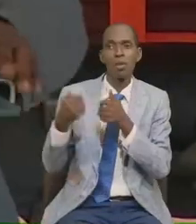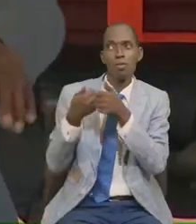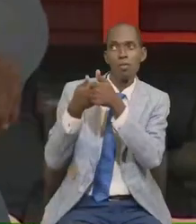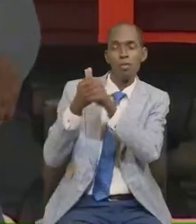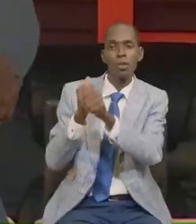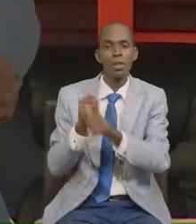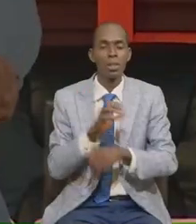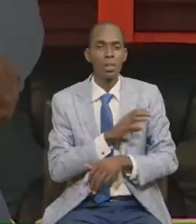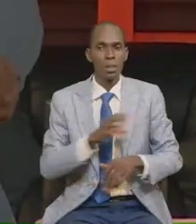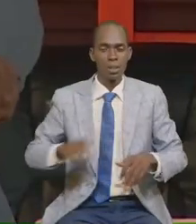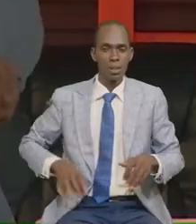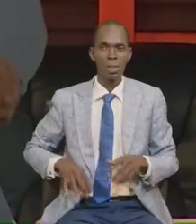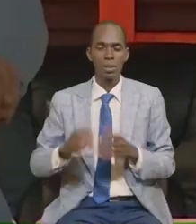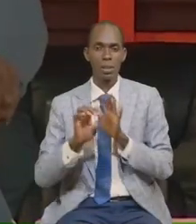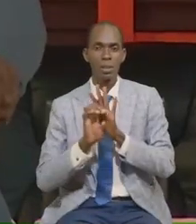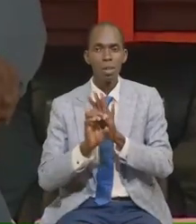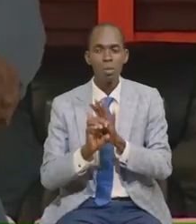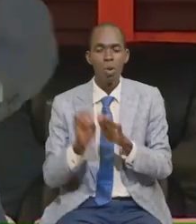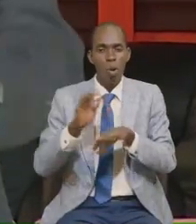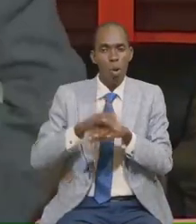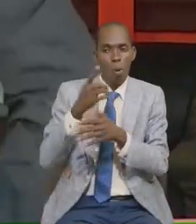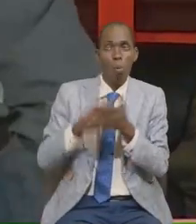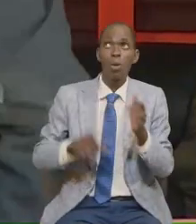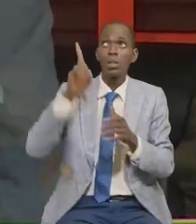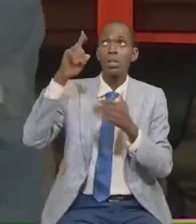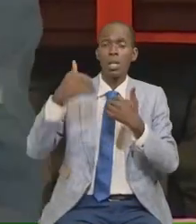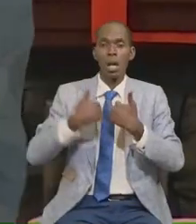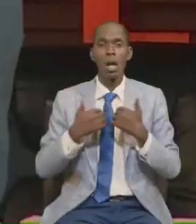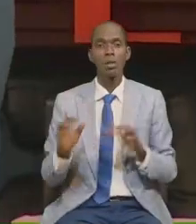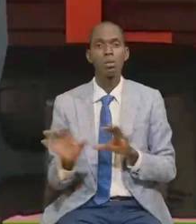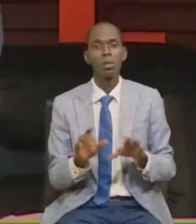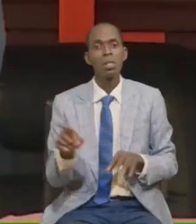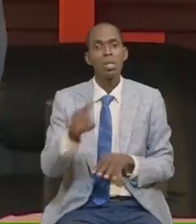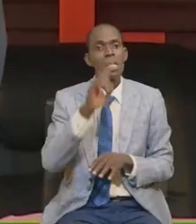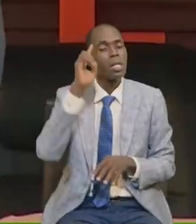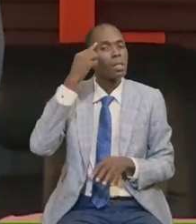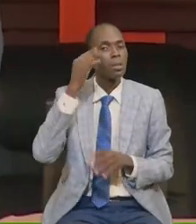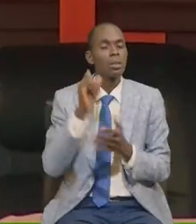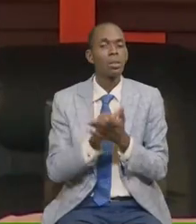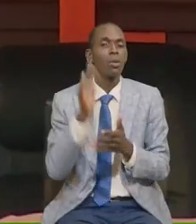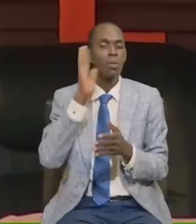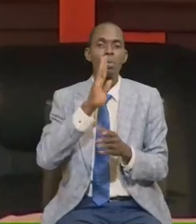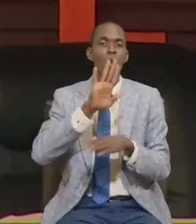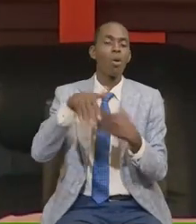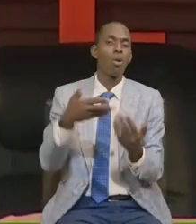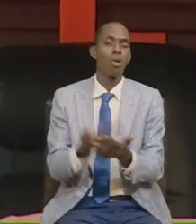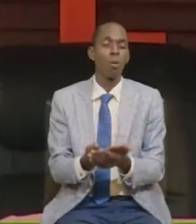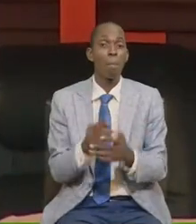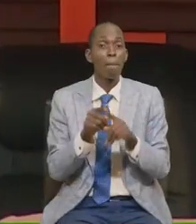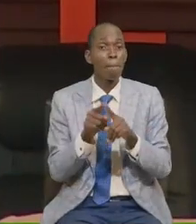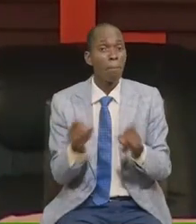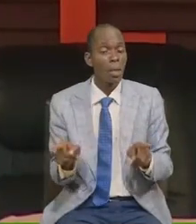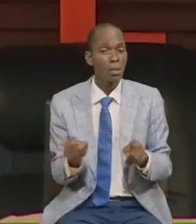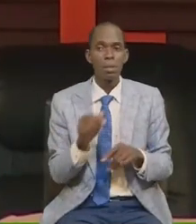de ce que Christ a fait il pensait que ce serait l'oeuvre mais plusieurs